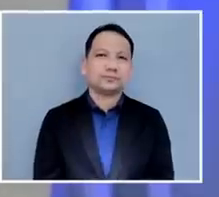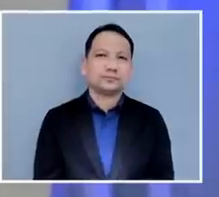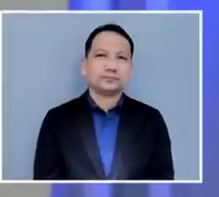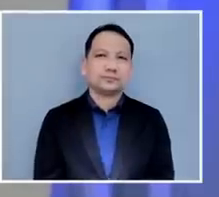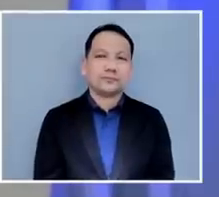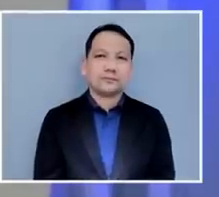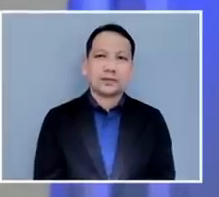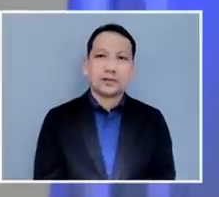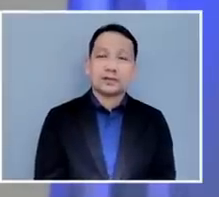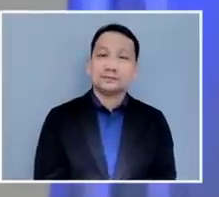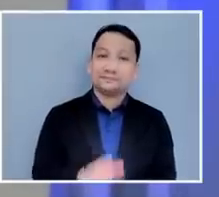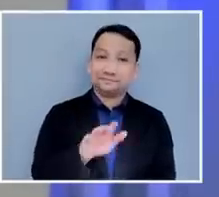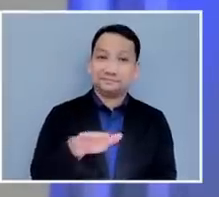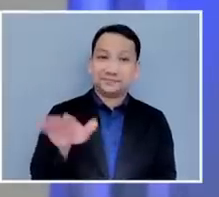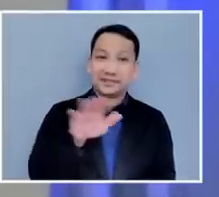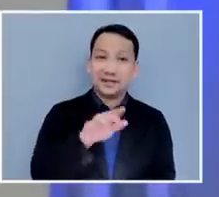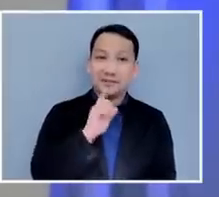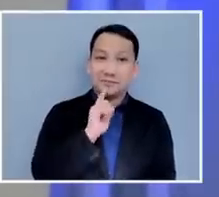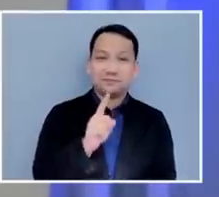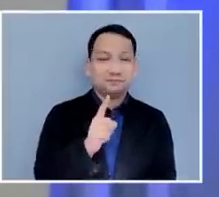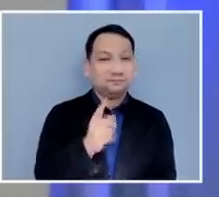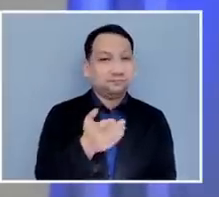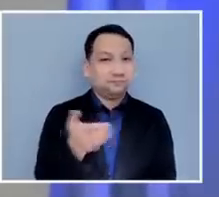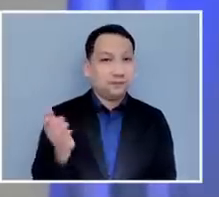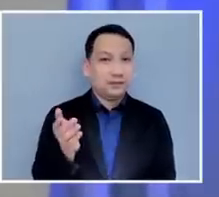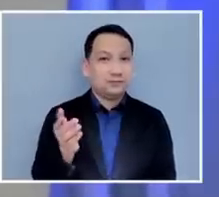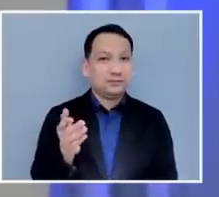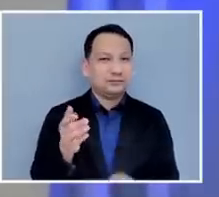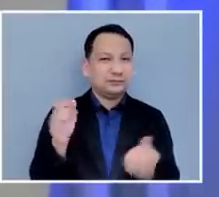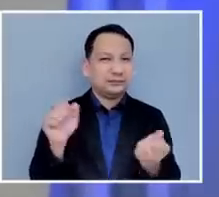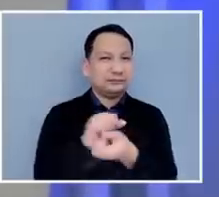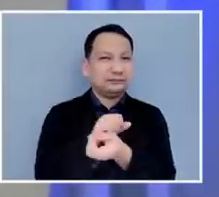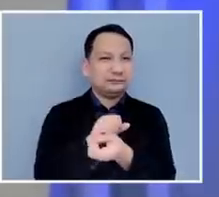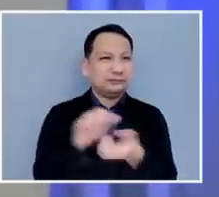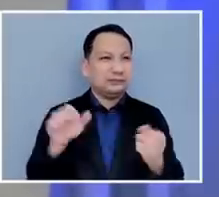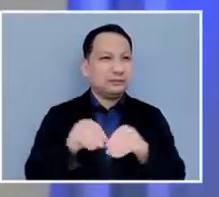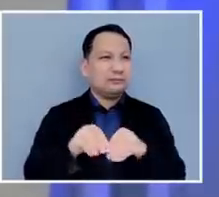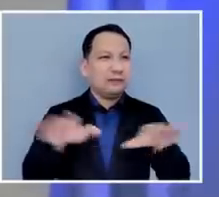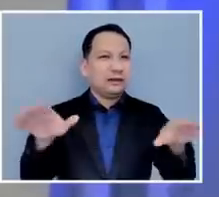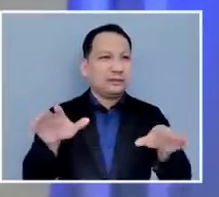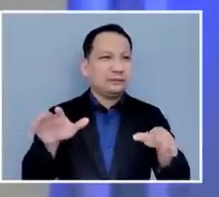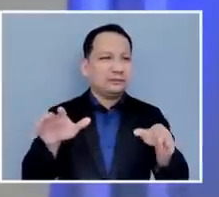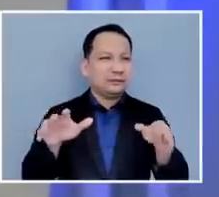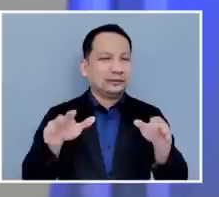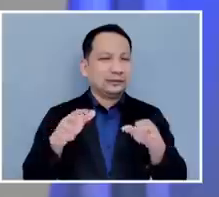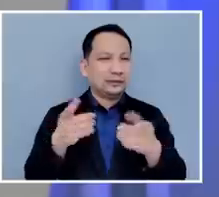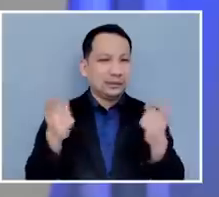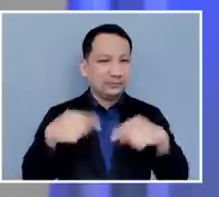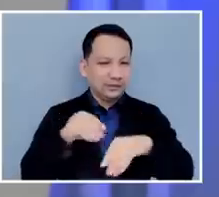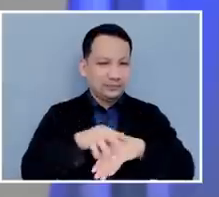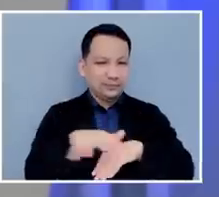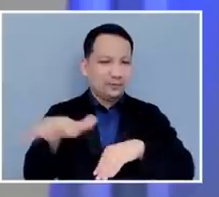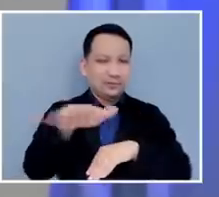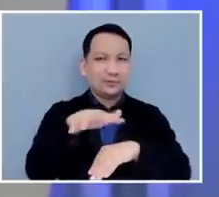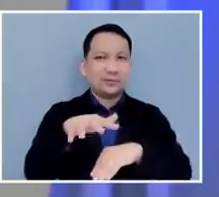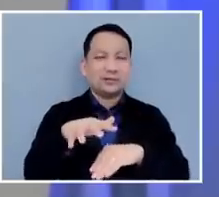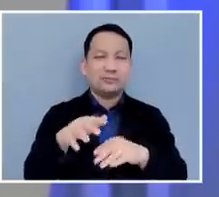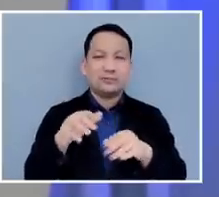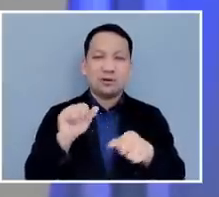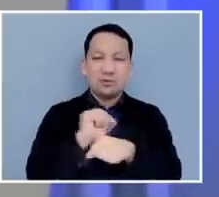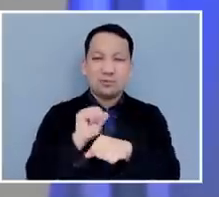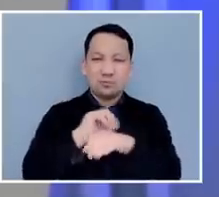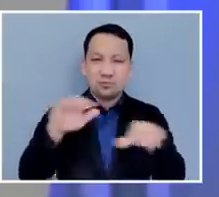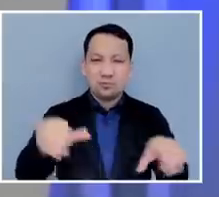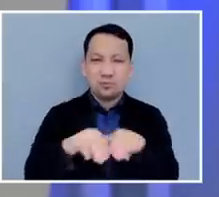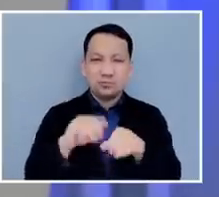Mga kapamilya, malawak po ang naging pinsala ng oil spill sa Oriental Mindoro. Lubos na apektado ang kabuhayan at pang-araw-araw